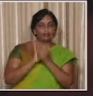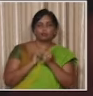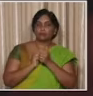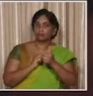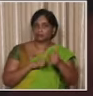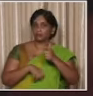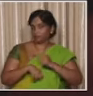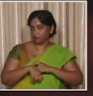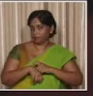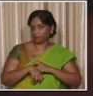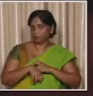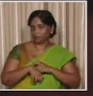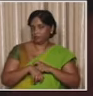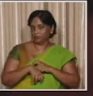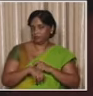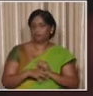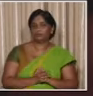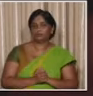යුතු කාලයයි.